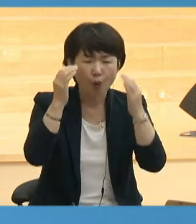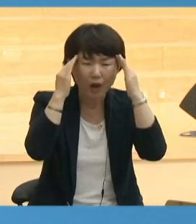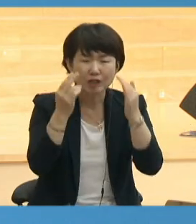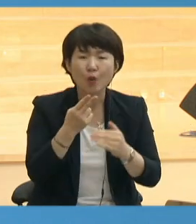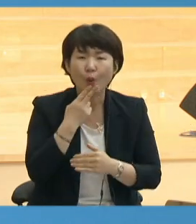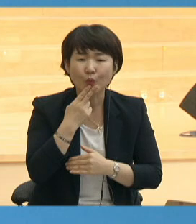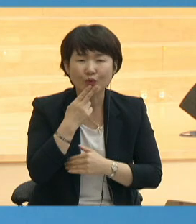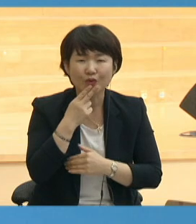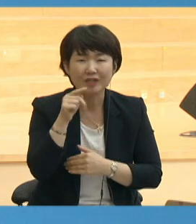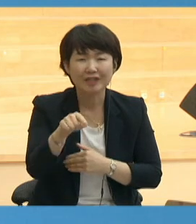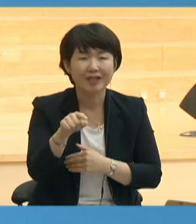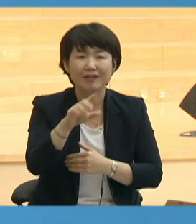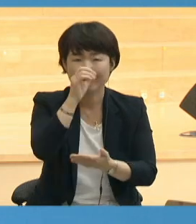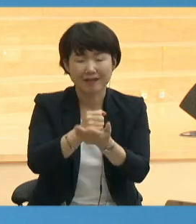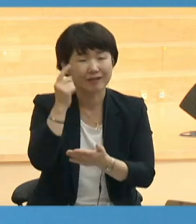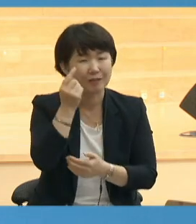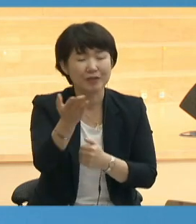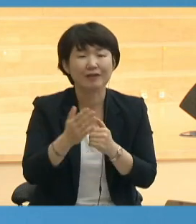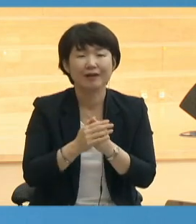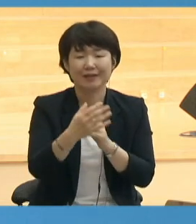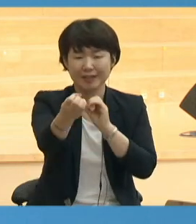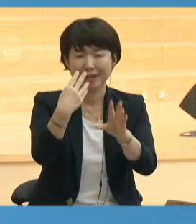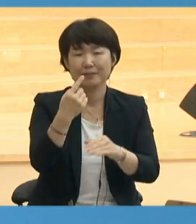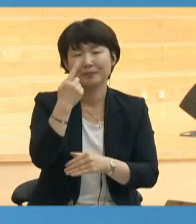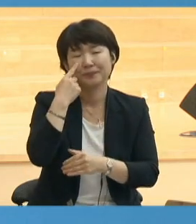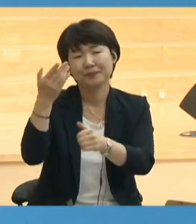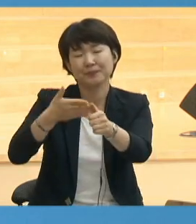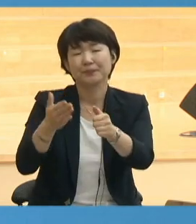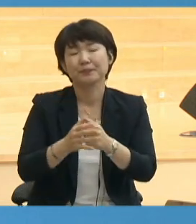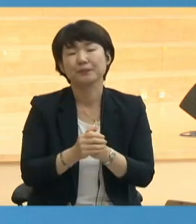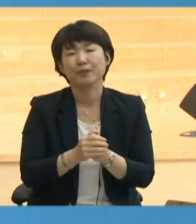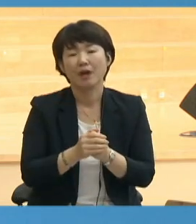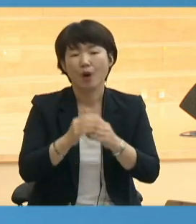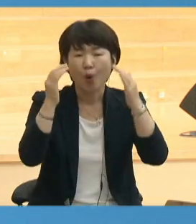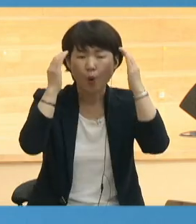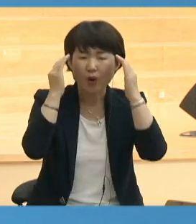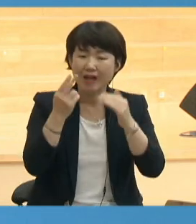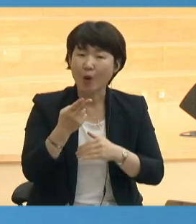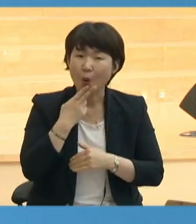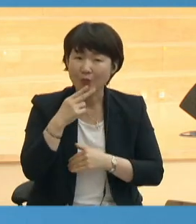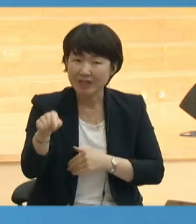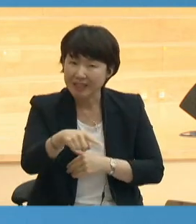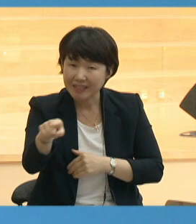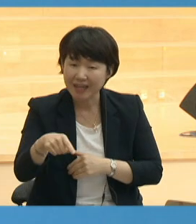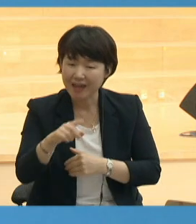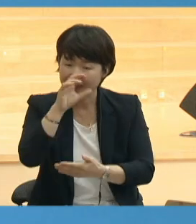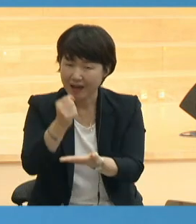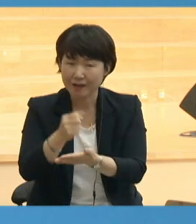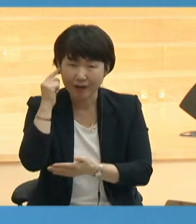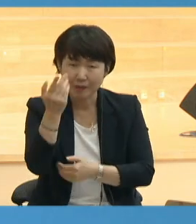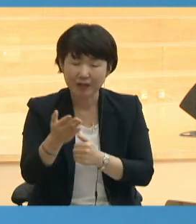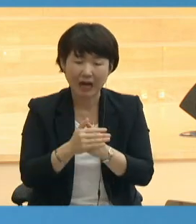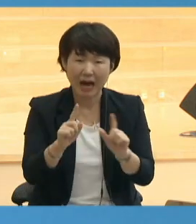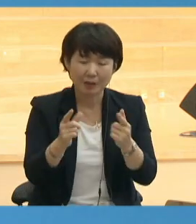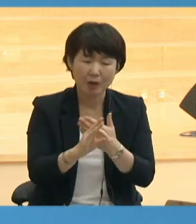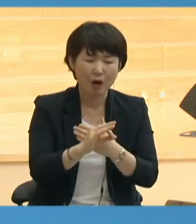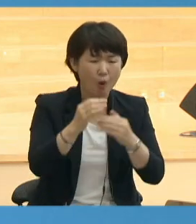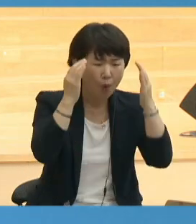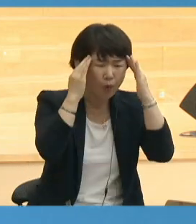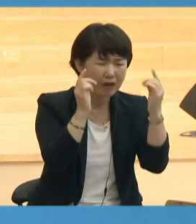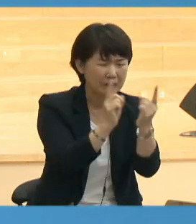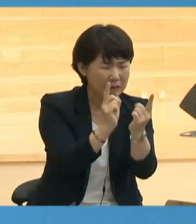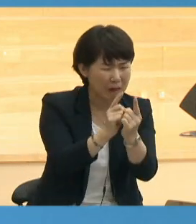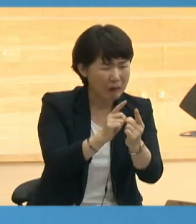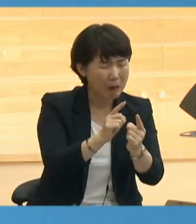겁니까 대답하 있어 고나리 없는 게 당연한 거예요 권한이 그 있는게 당연한 걸